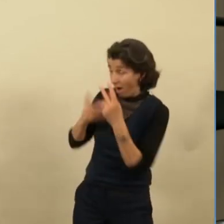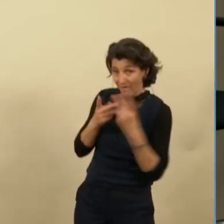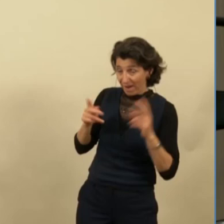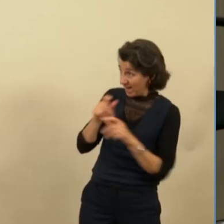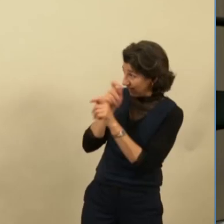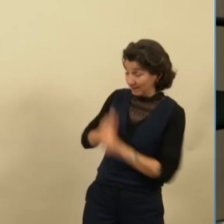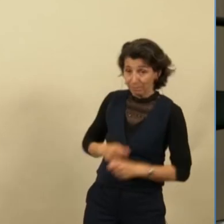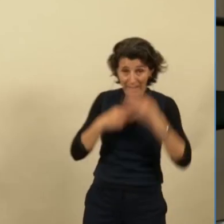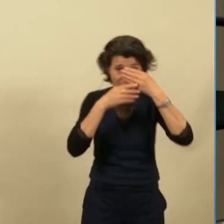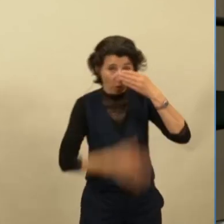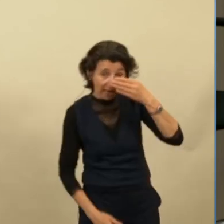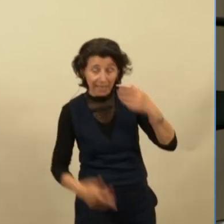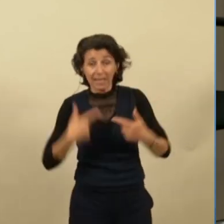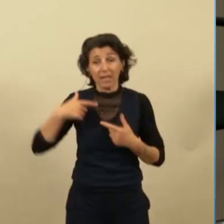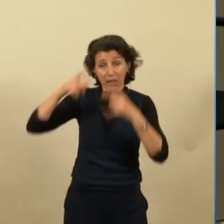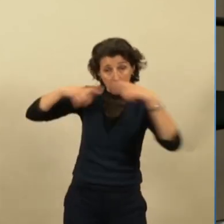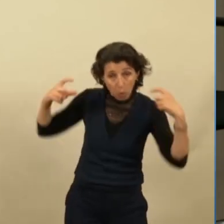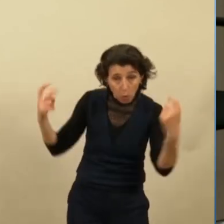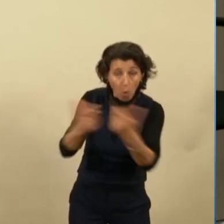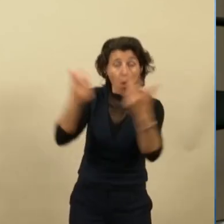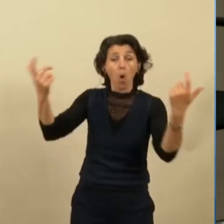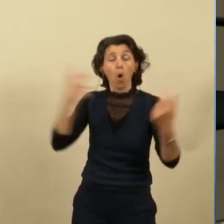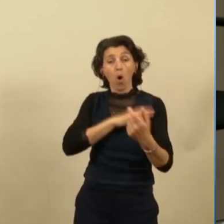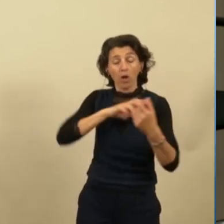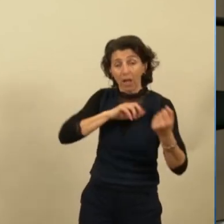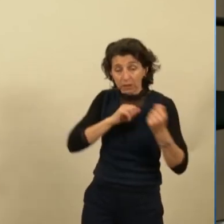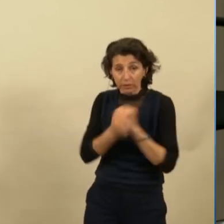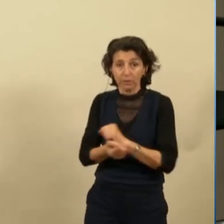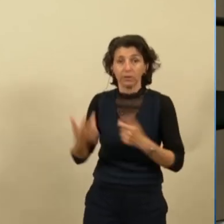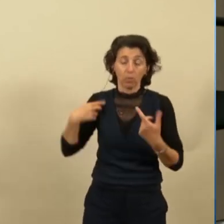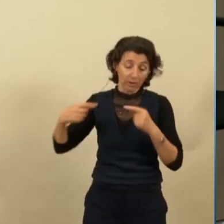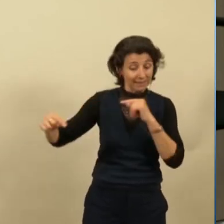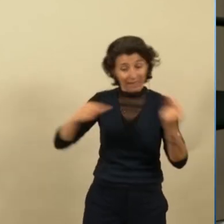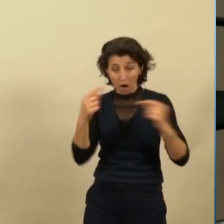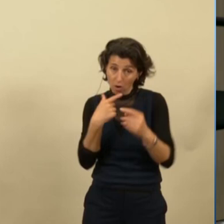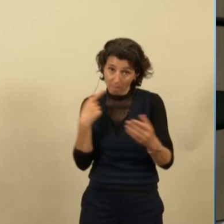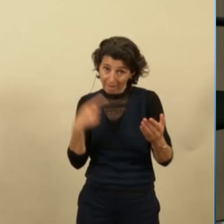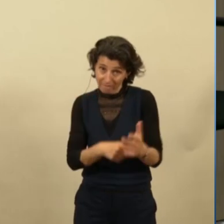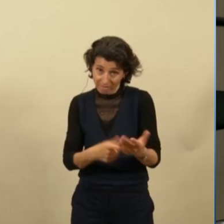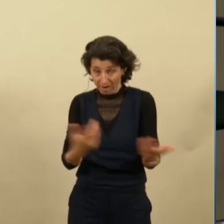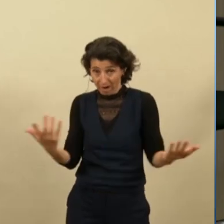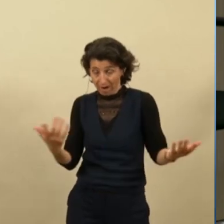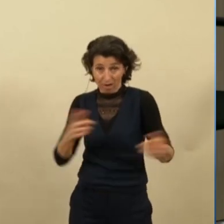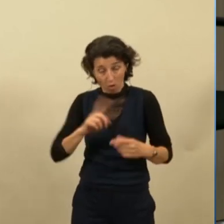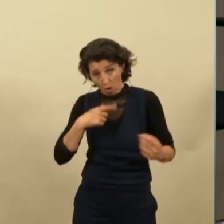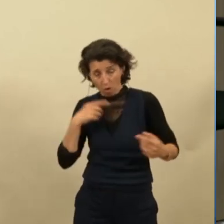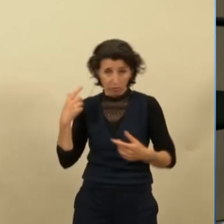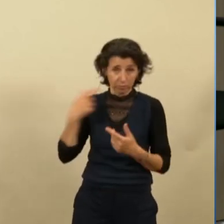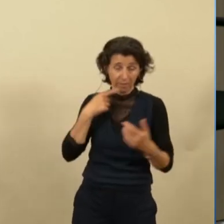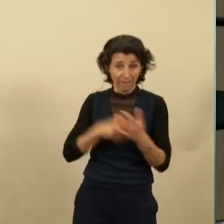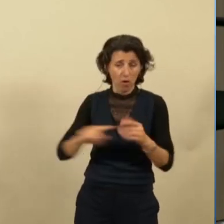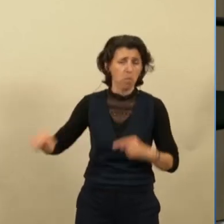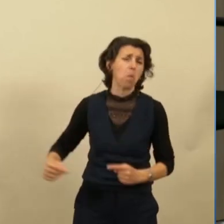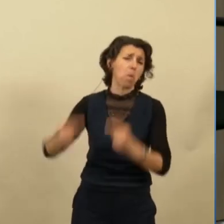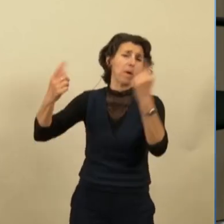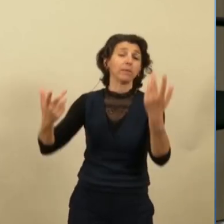burkini banderole contre les retraites ou chercher le dialogue plutôt que la confrontation par exemple le restaurant du Musée